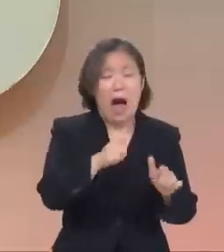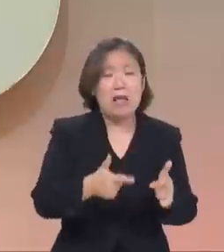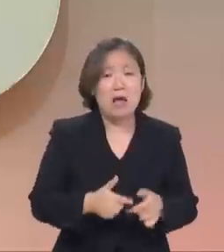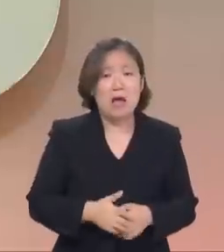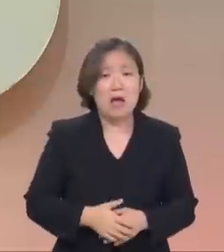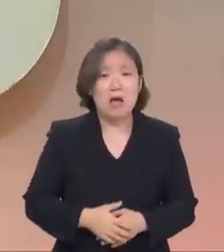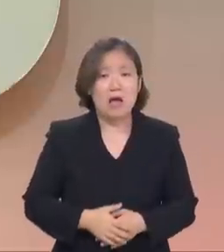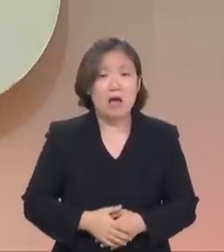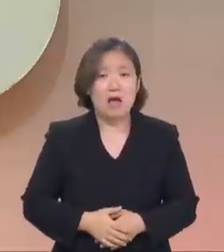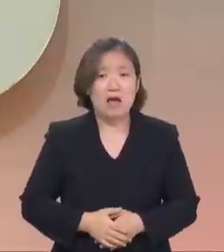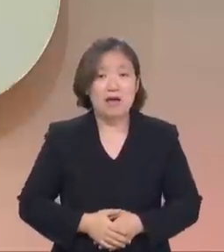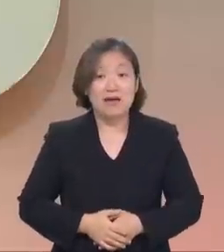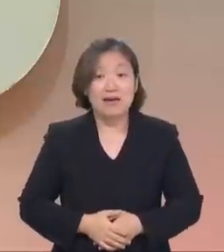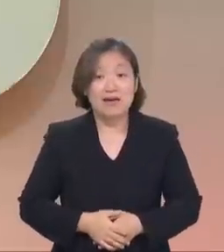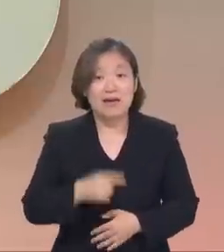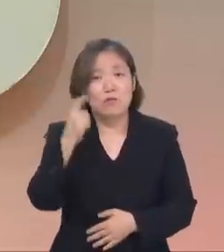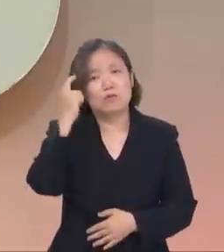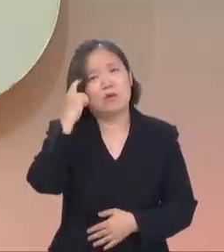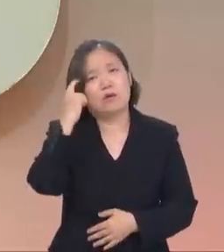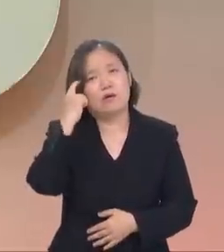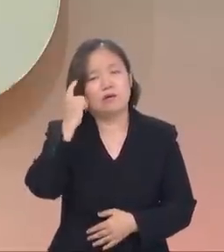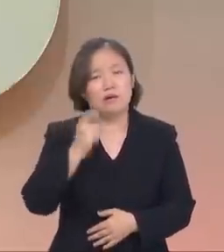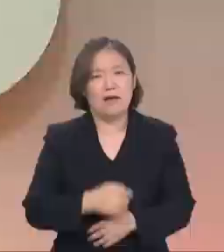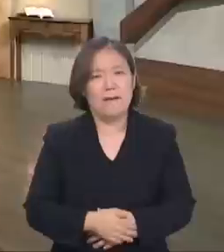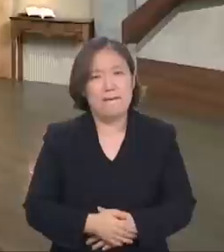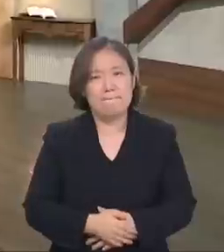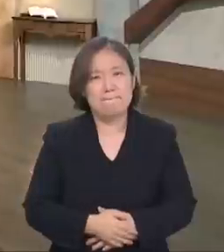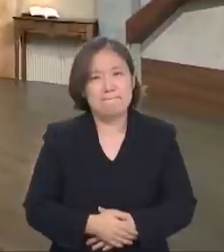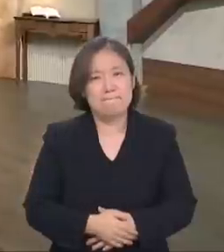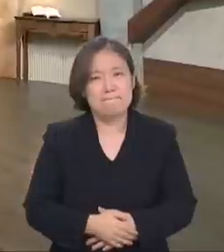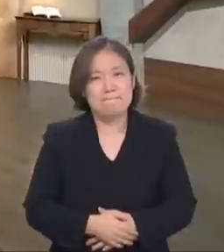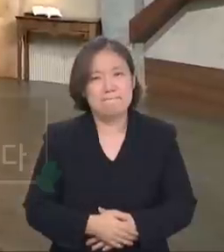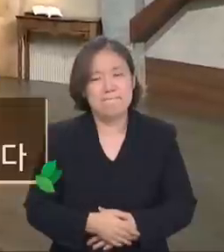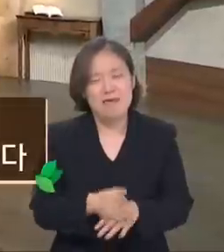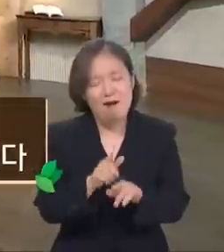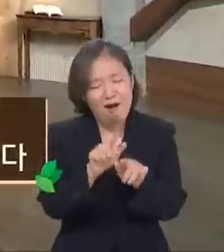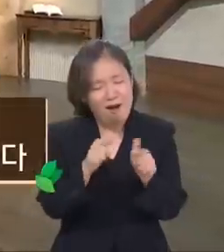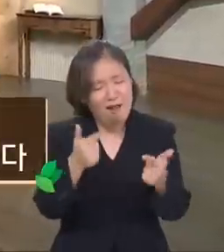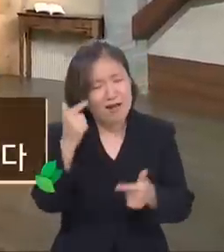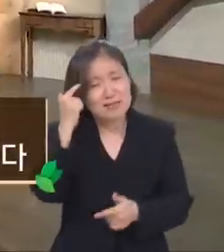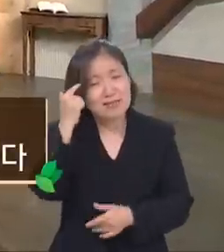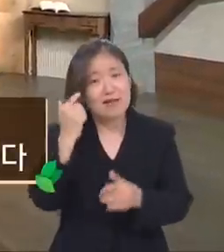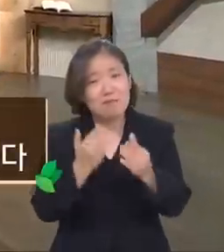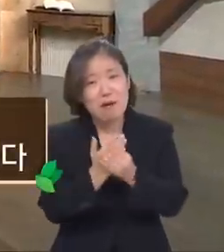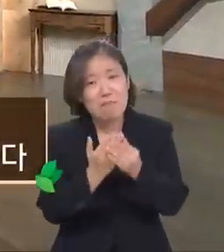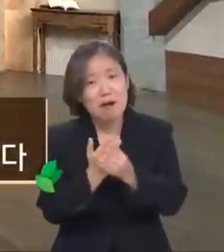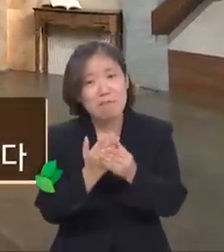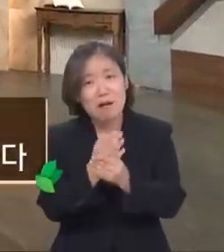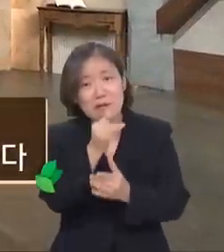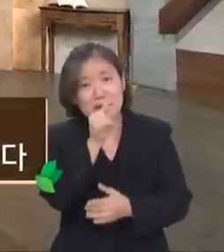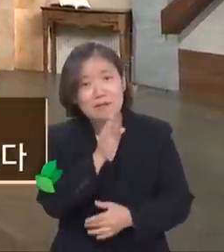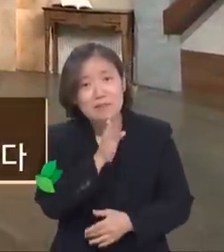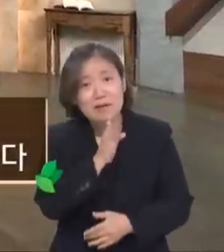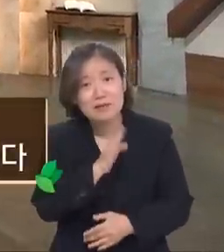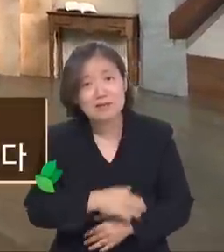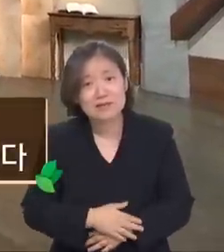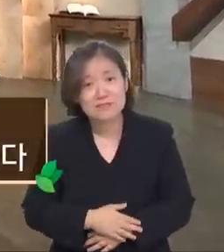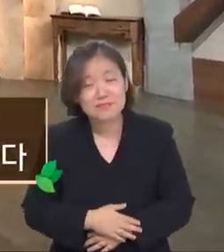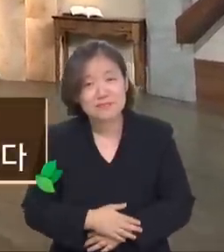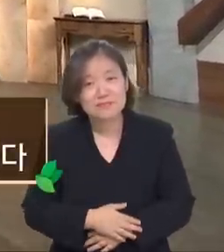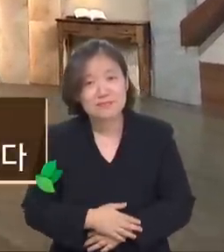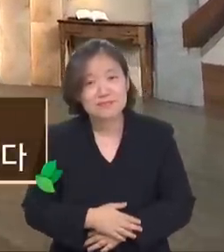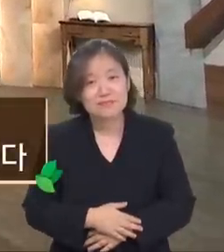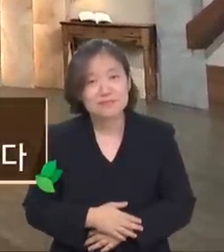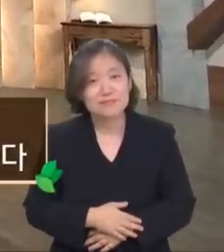그렇게 신앙생활을 해왔던 것인가 오만가지 생각이 다 들었겠죠 웬만한 사람들은